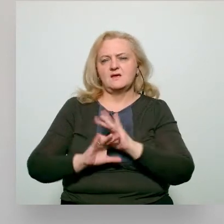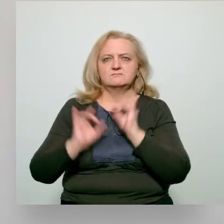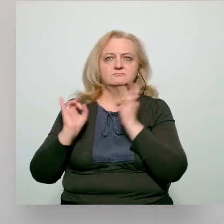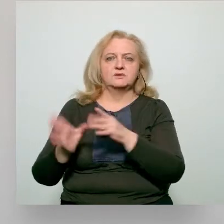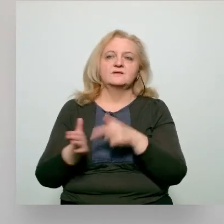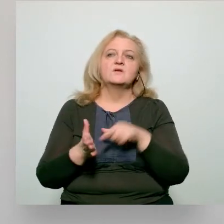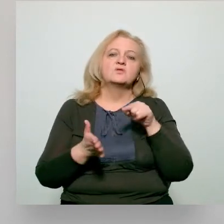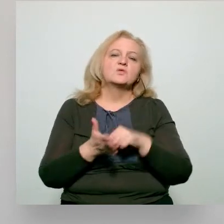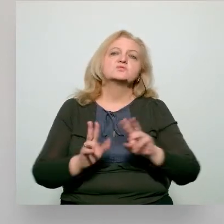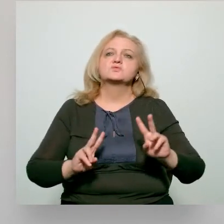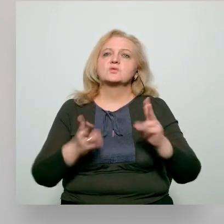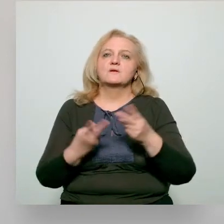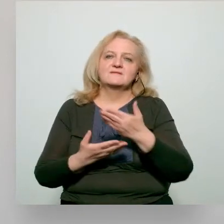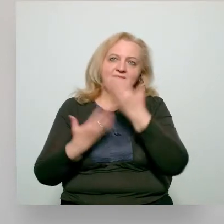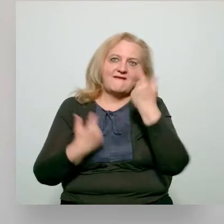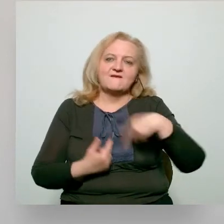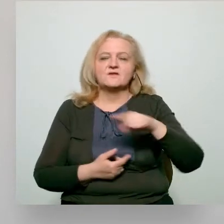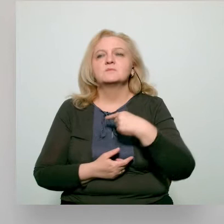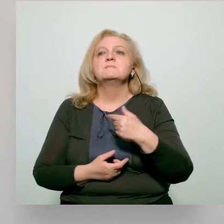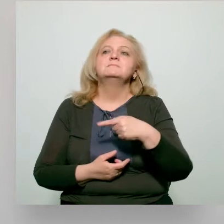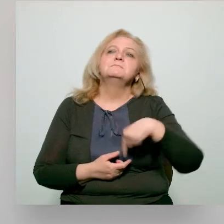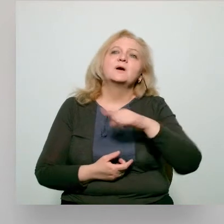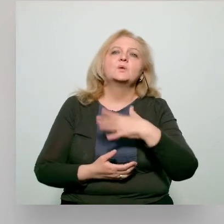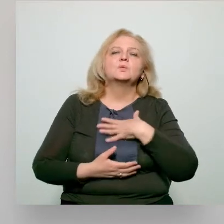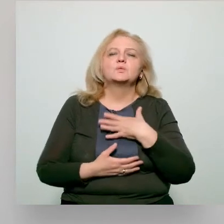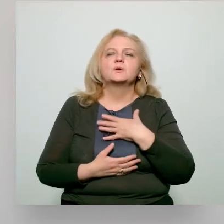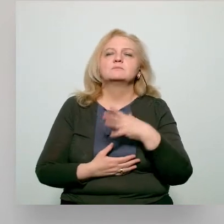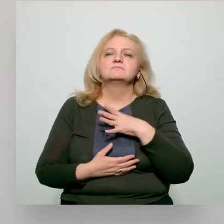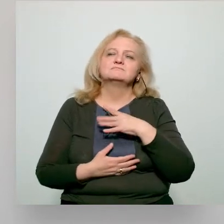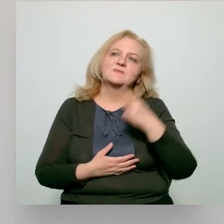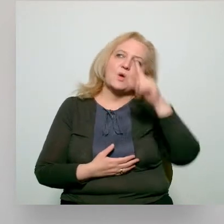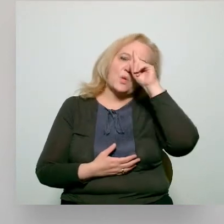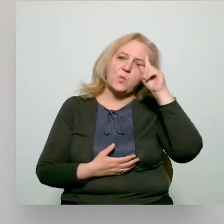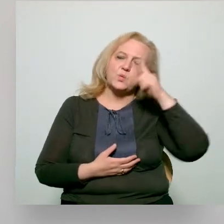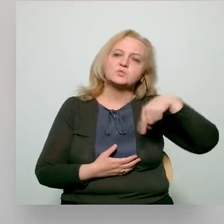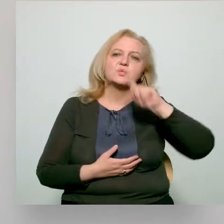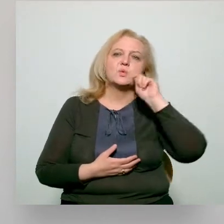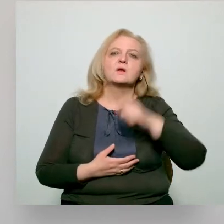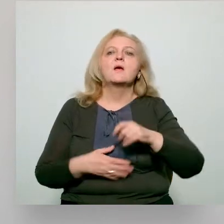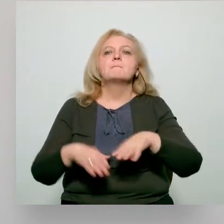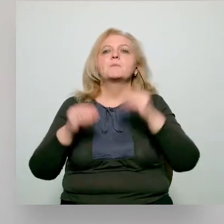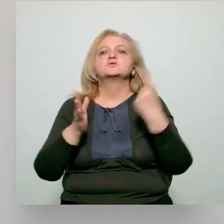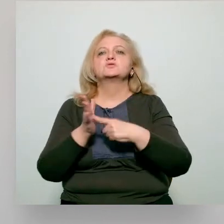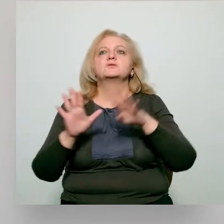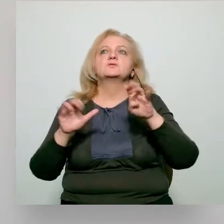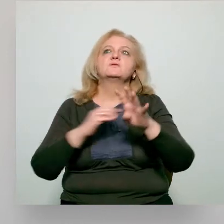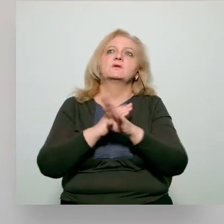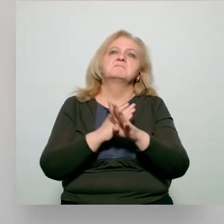z niewiedzy. Wydawało nam się, że naród ukraiński na początku lat 90. wziął się